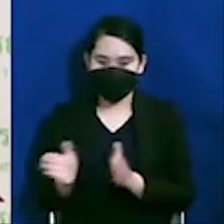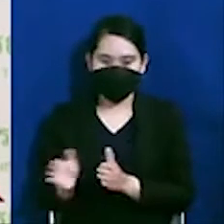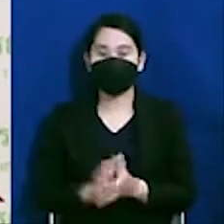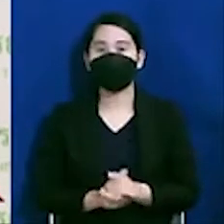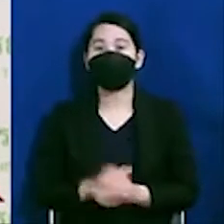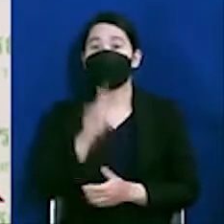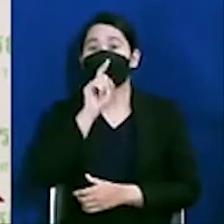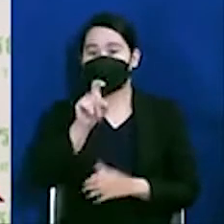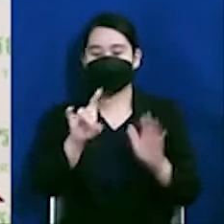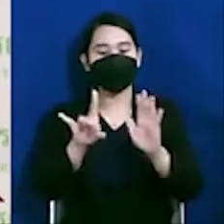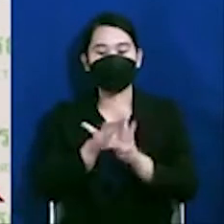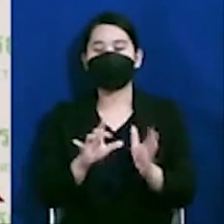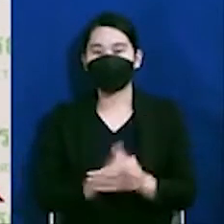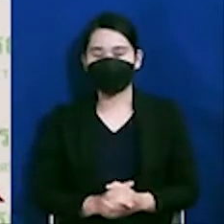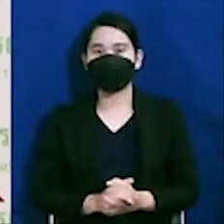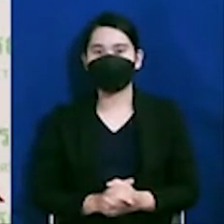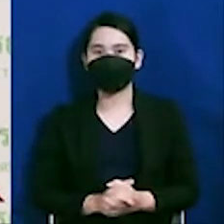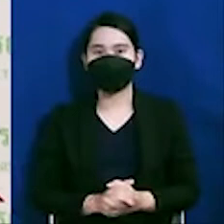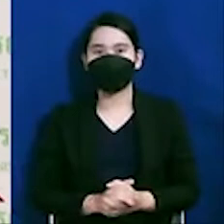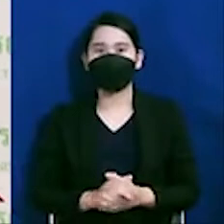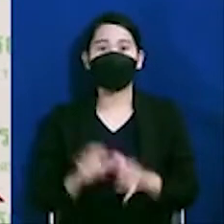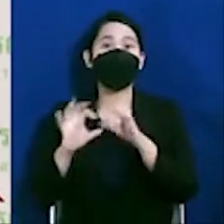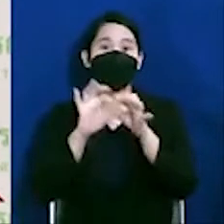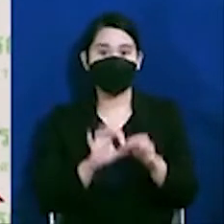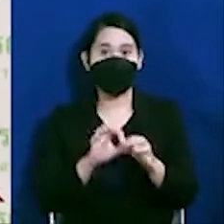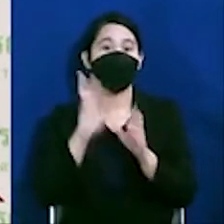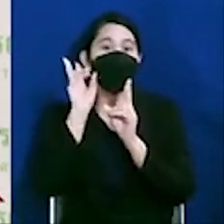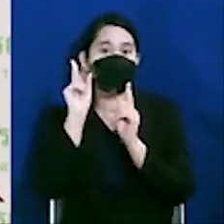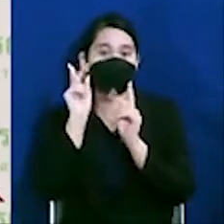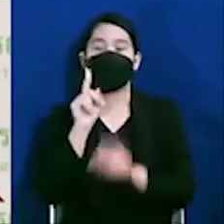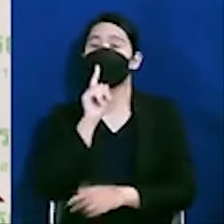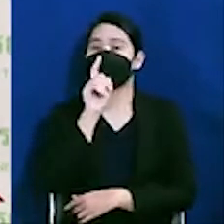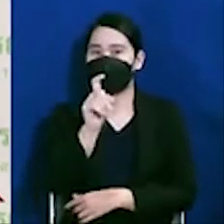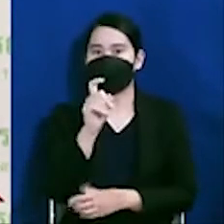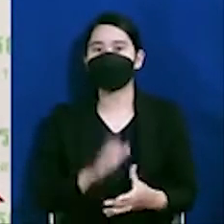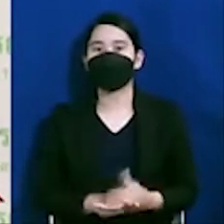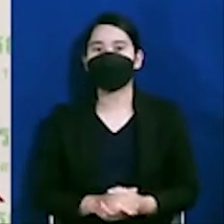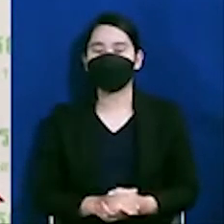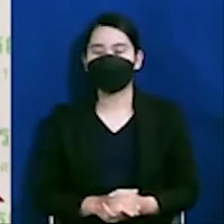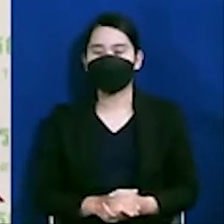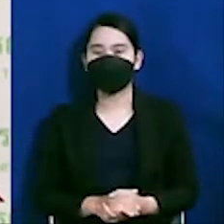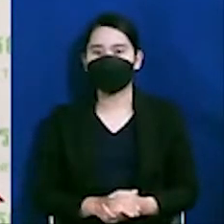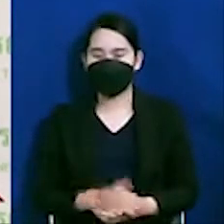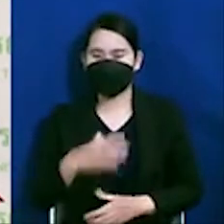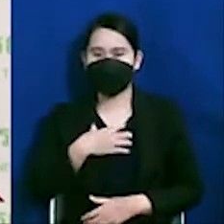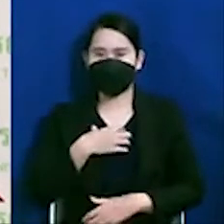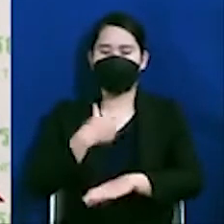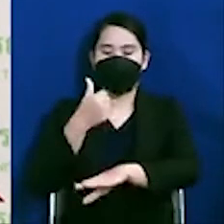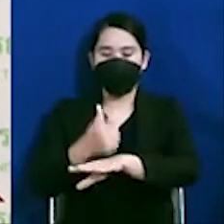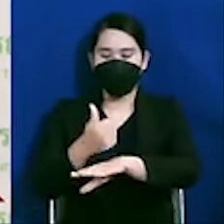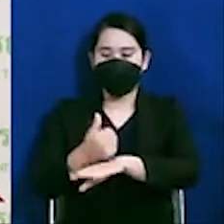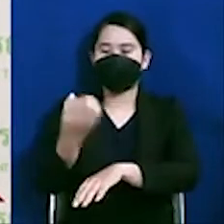คำถามสุดท้ายครับเป็นคำถามสืบเนื่องจากสื่อมวลชนครับว่าอยากให้ทางท่านอธิบดีนะครับช่วยเน้นย้ำคำว่า